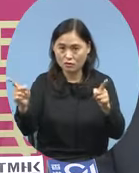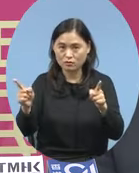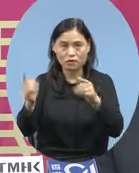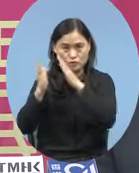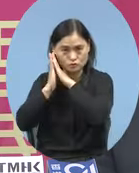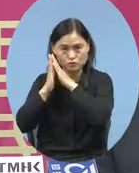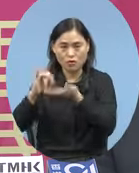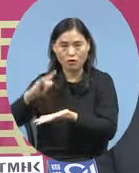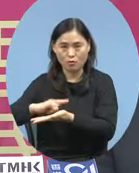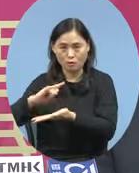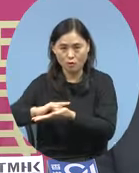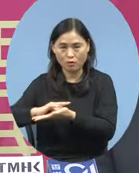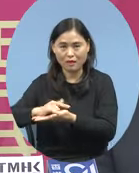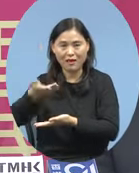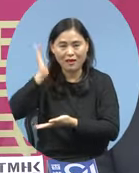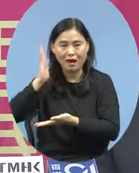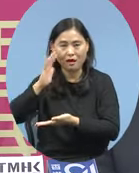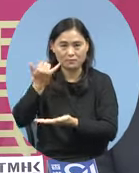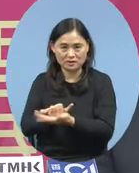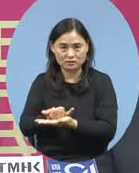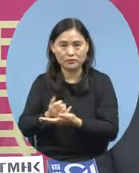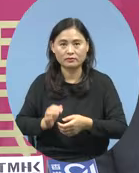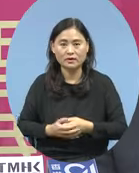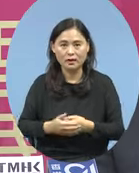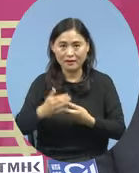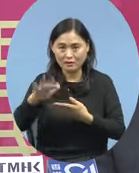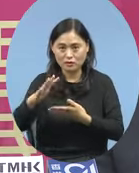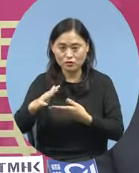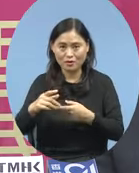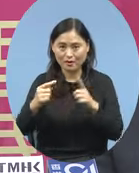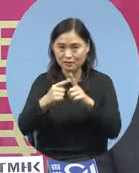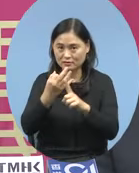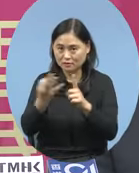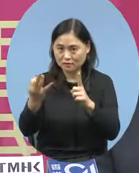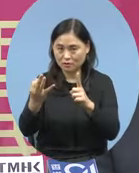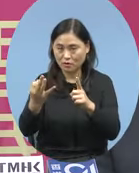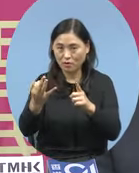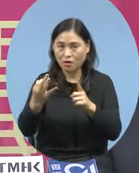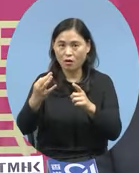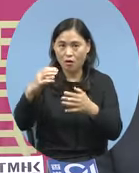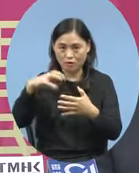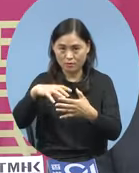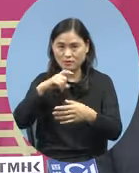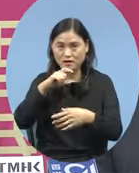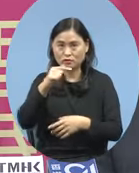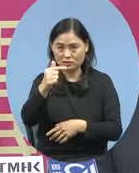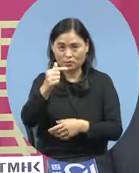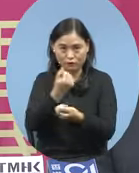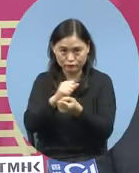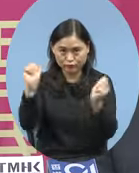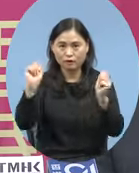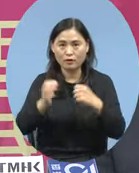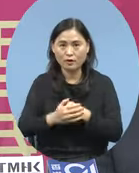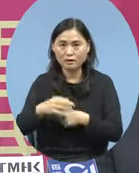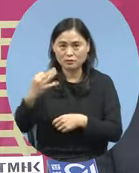嘅男士咧係去世，另外其餘嘅13人咧有10位已經係出院，